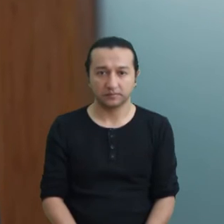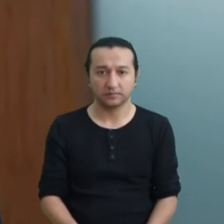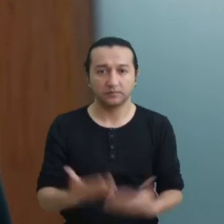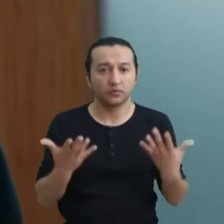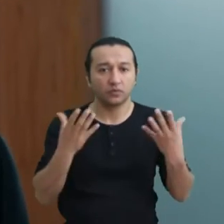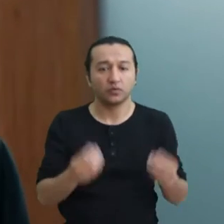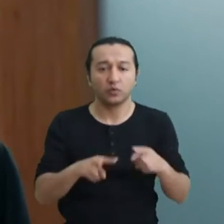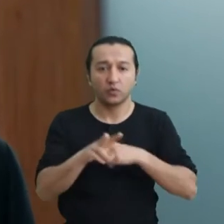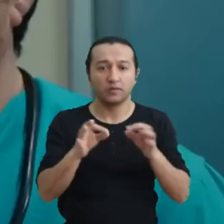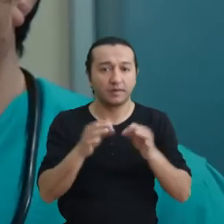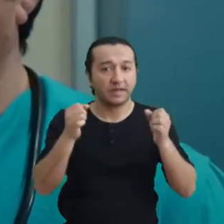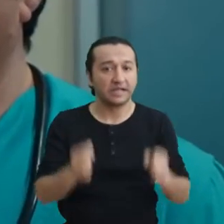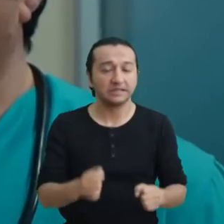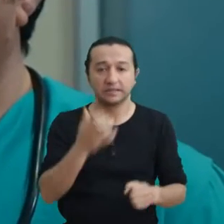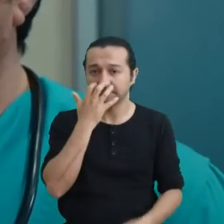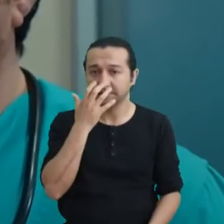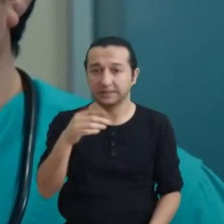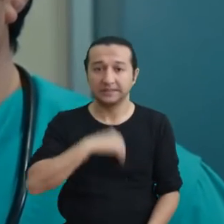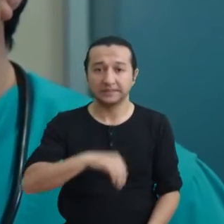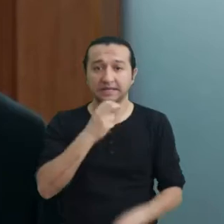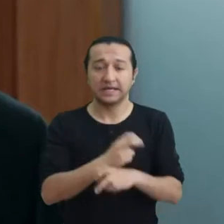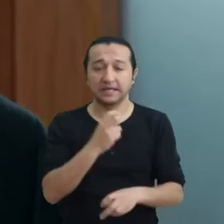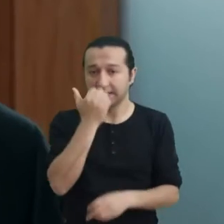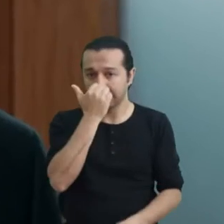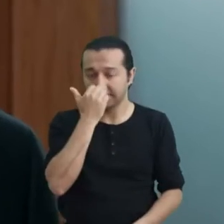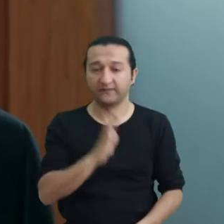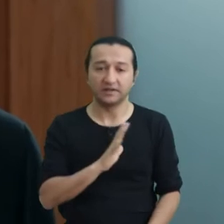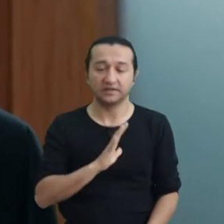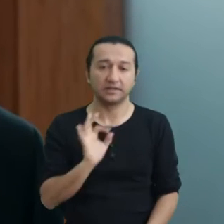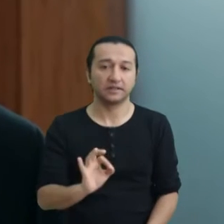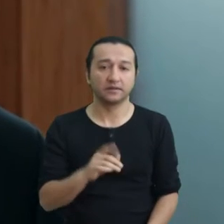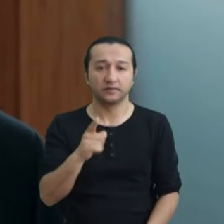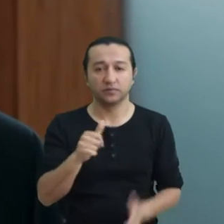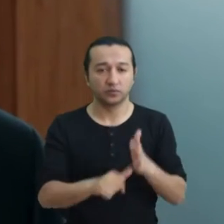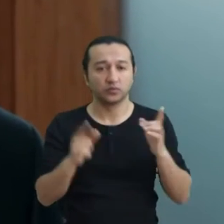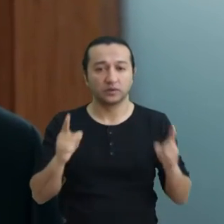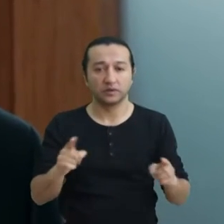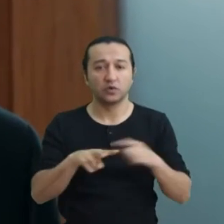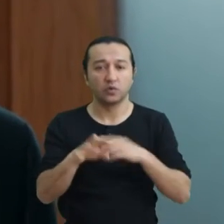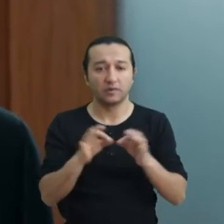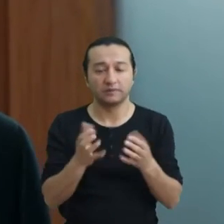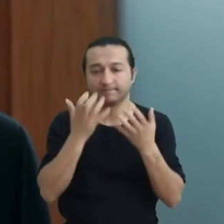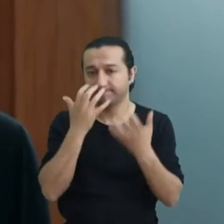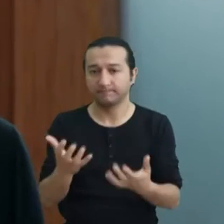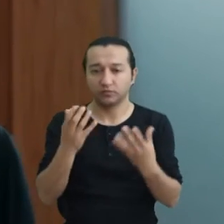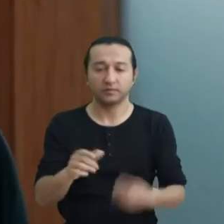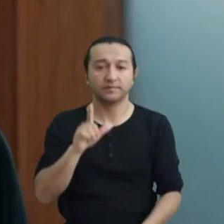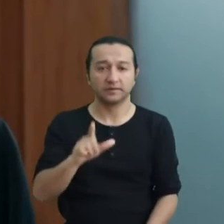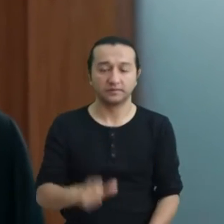Daha ne kadar yoğun bakımda kalacak? İç kanama tehlikesi devam ediyor. Bir süre yoğun bakımda tutmak zorundayız.